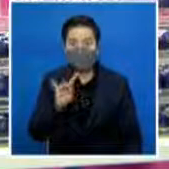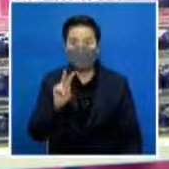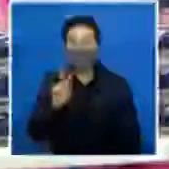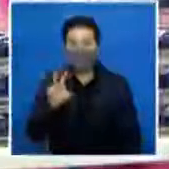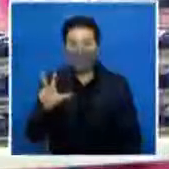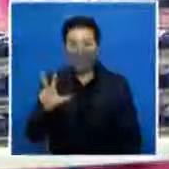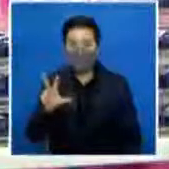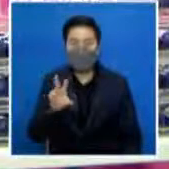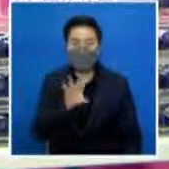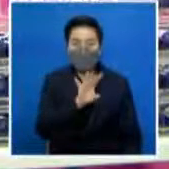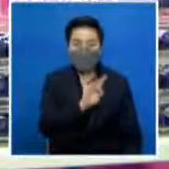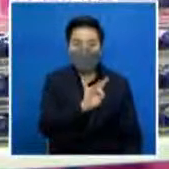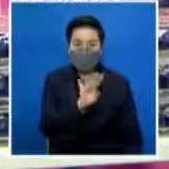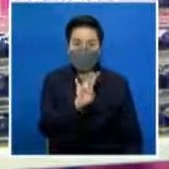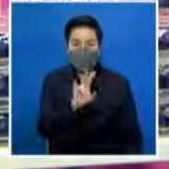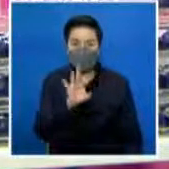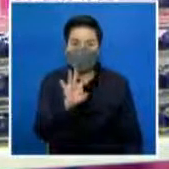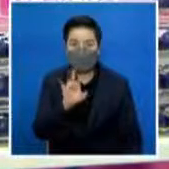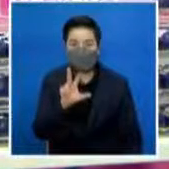8793823